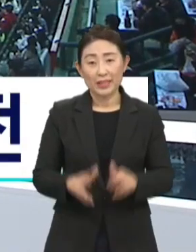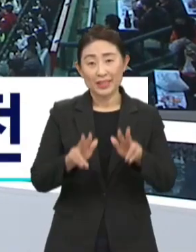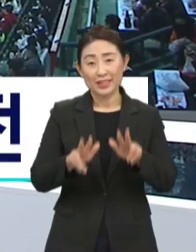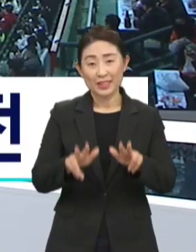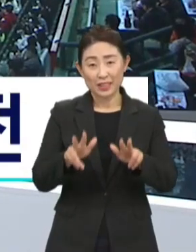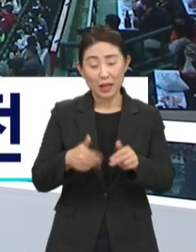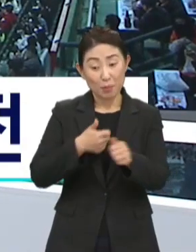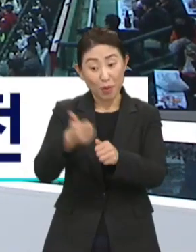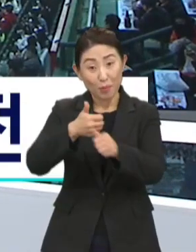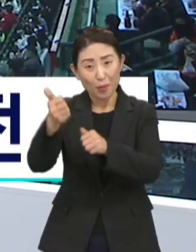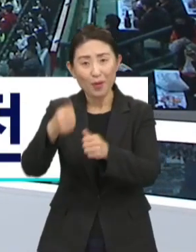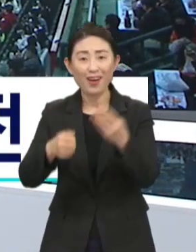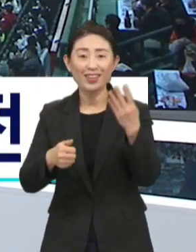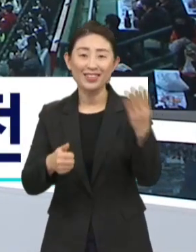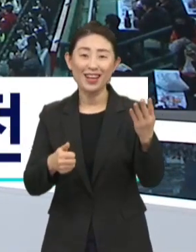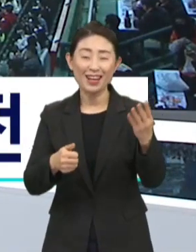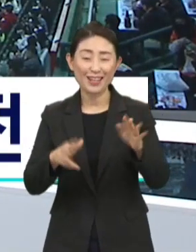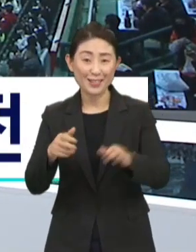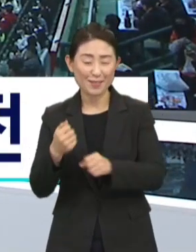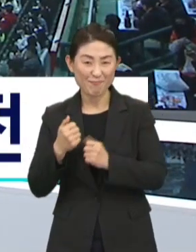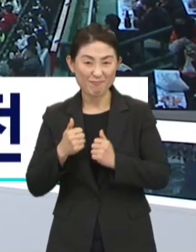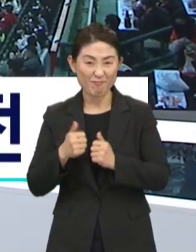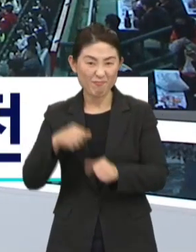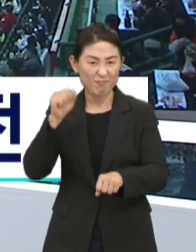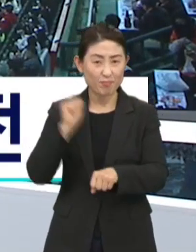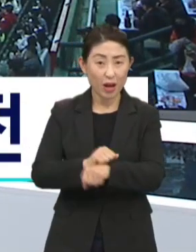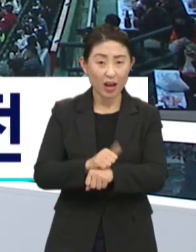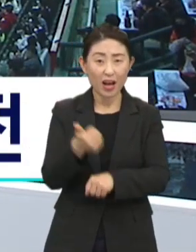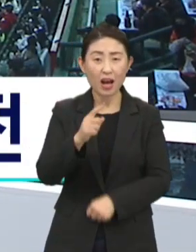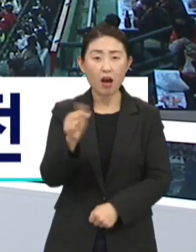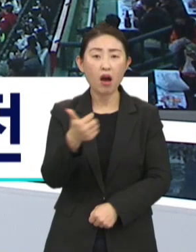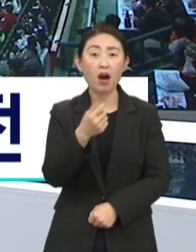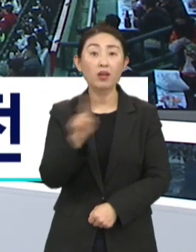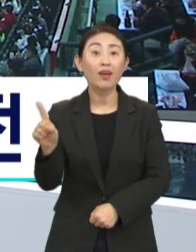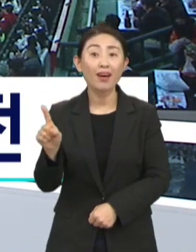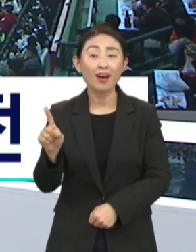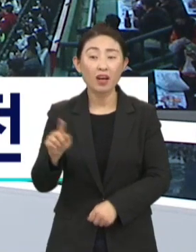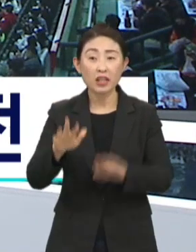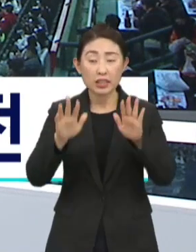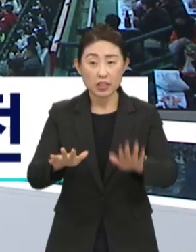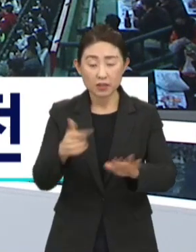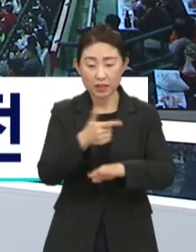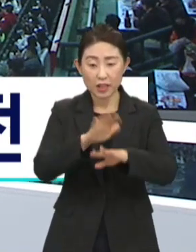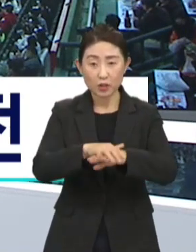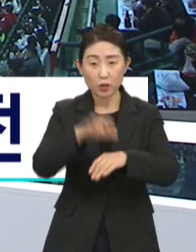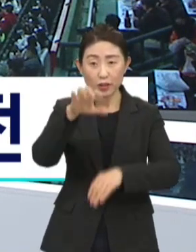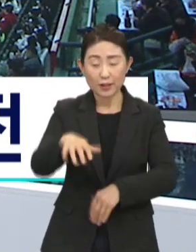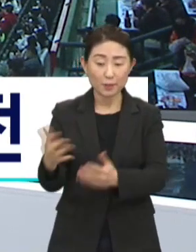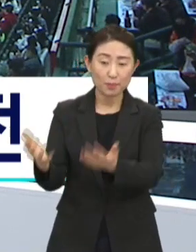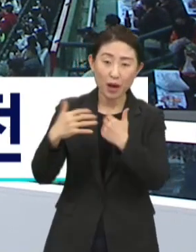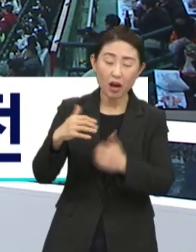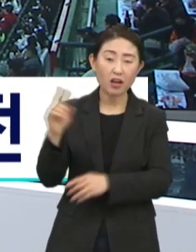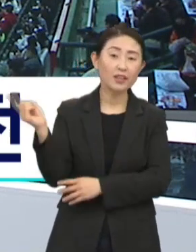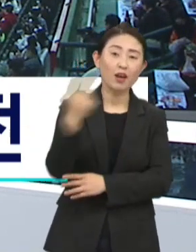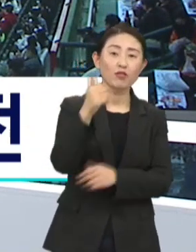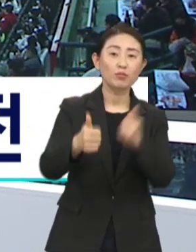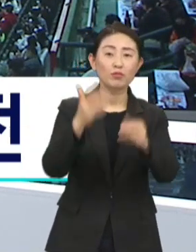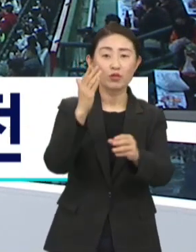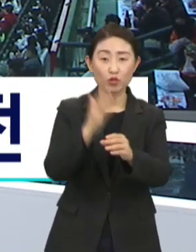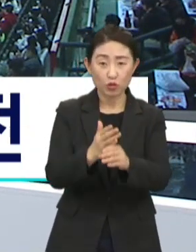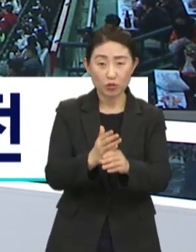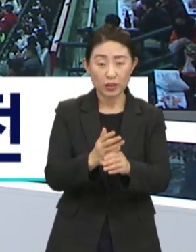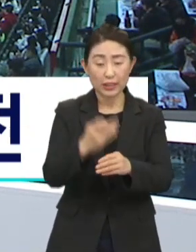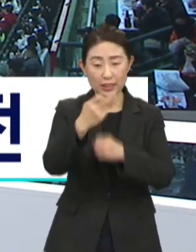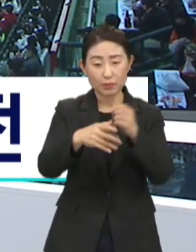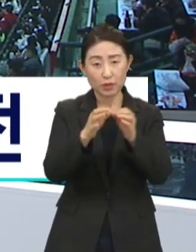시즌 초반 3연승을 달리며 화려한 비상을 하고 있는 한화이글스가 지금 현재 홈 개막전을 치르고 있습니다. 12년 만에 돌아온